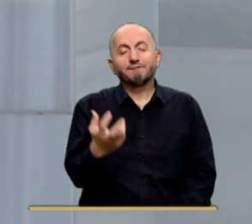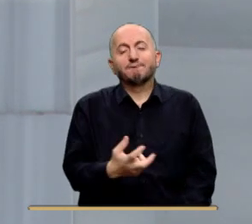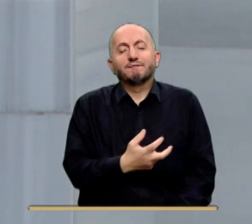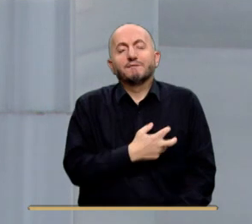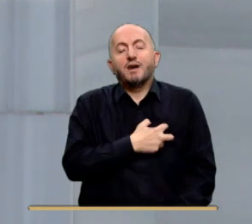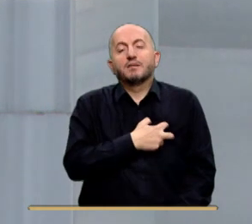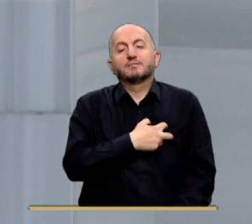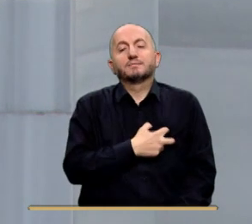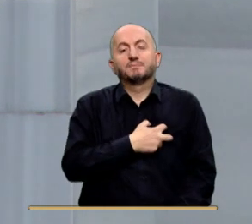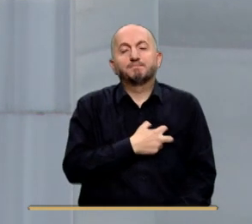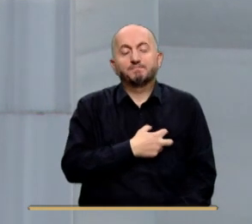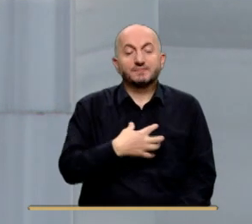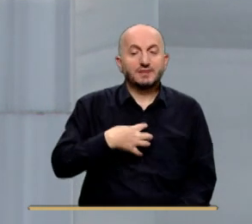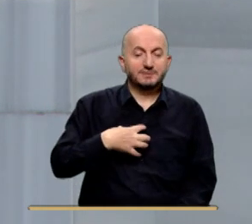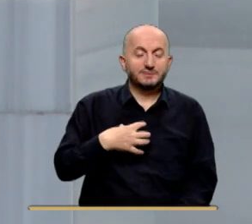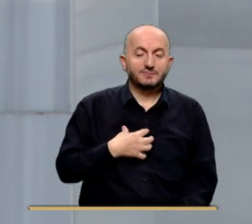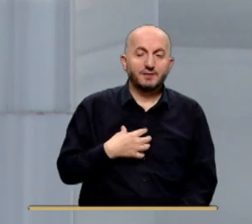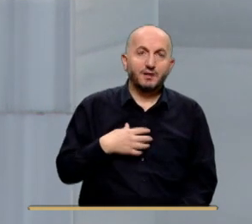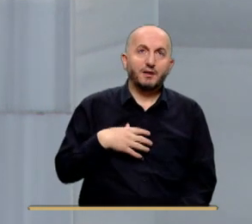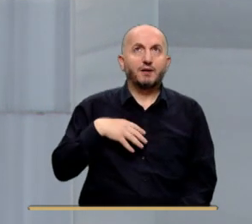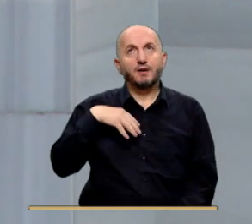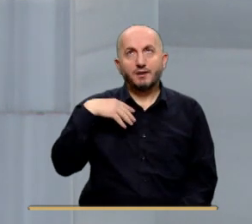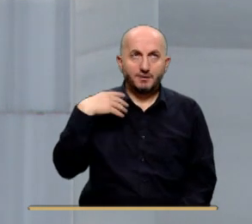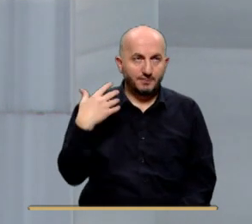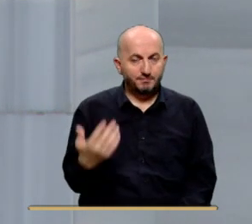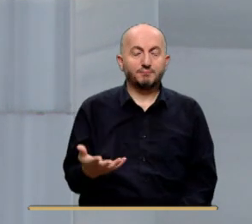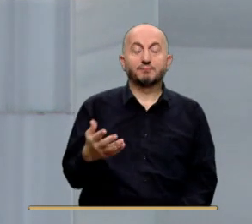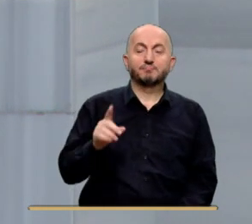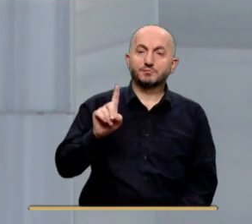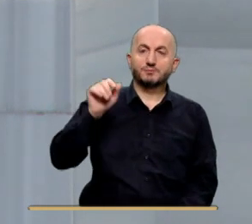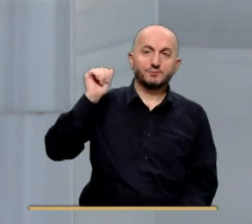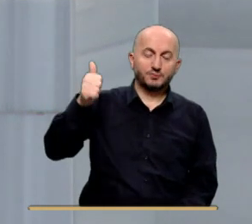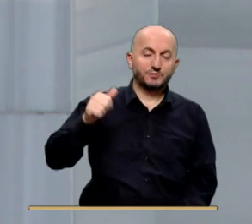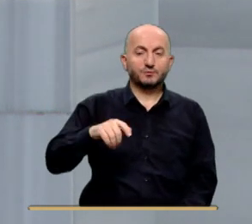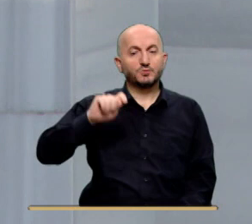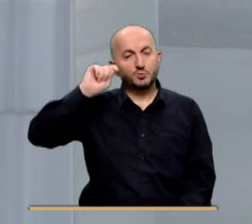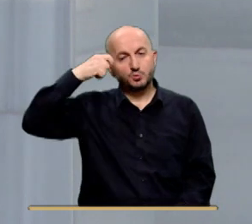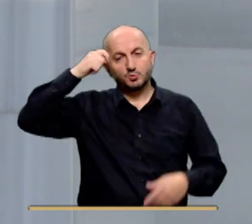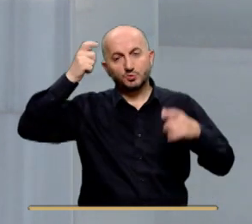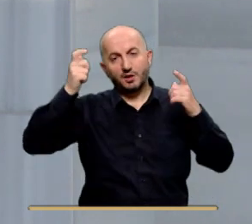ki kendinden geçiyor. Hatta bir gün Üsküdar'da,